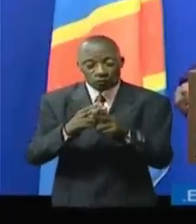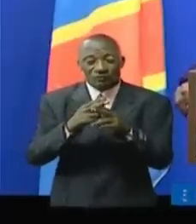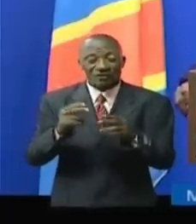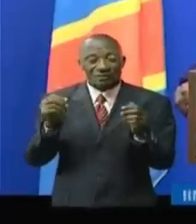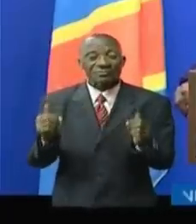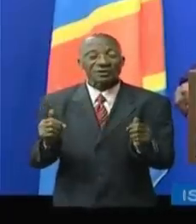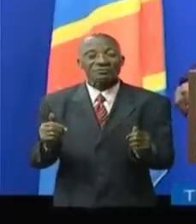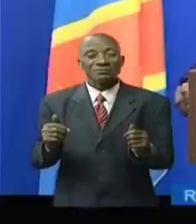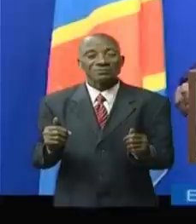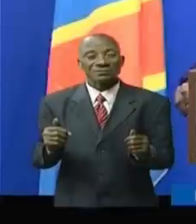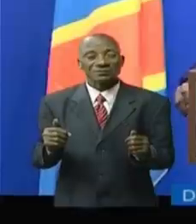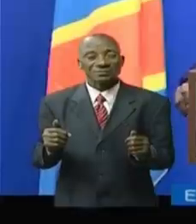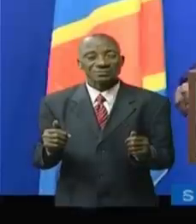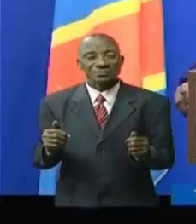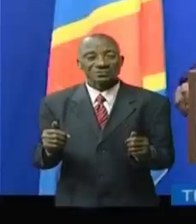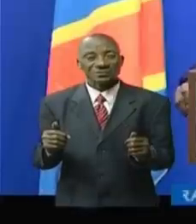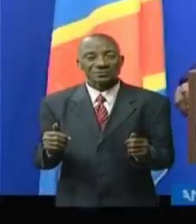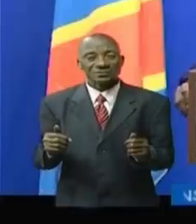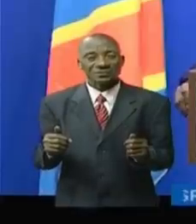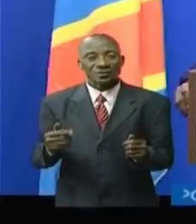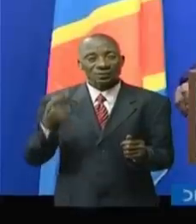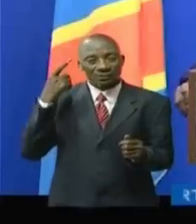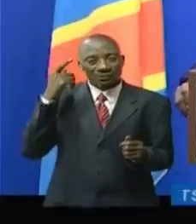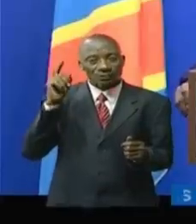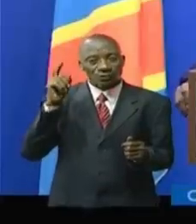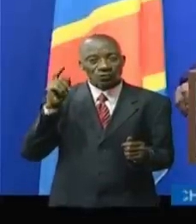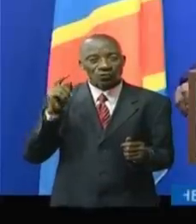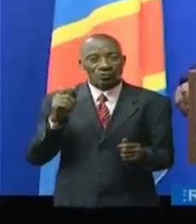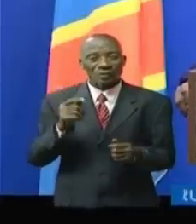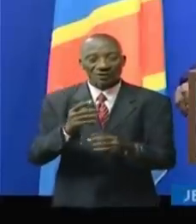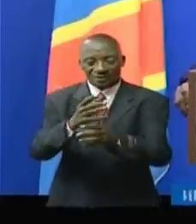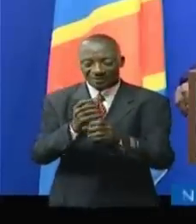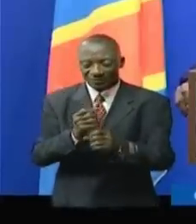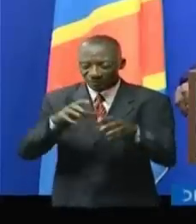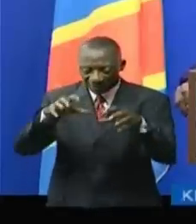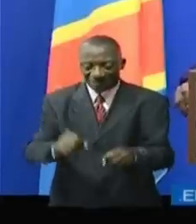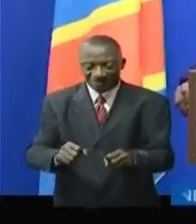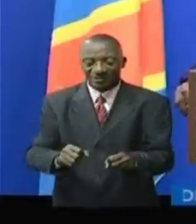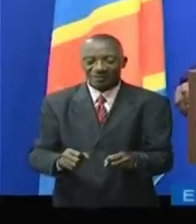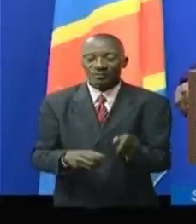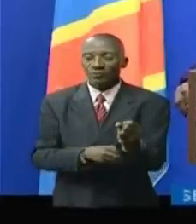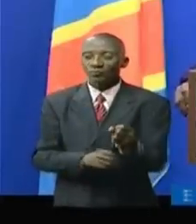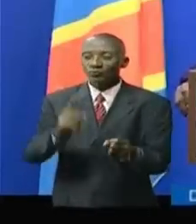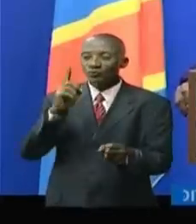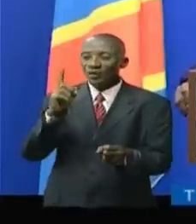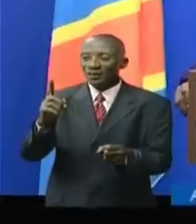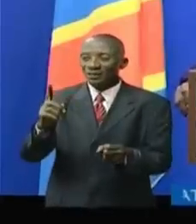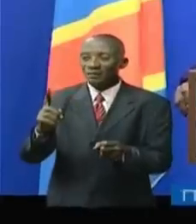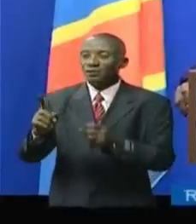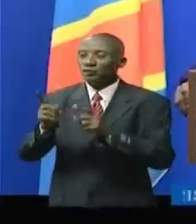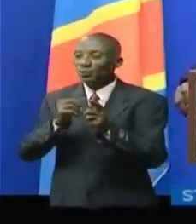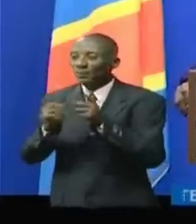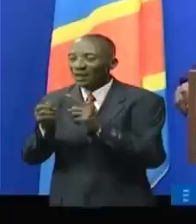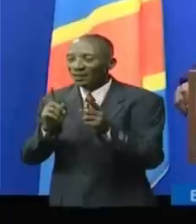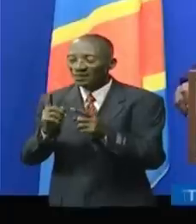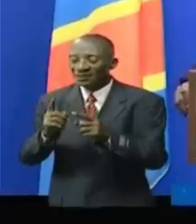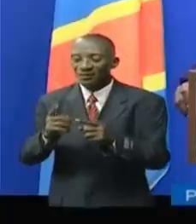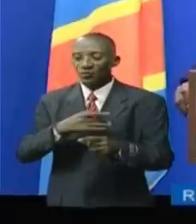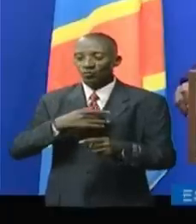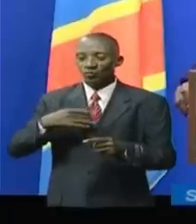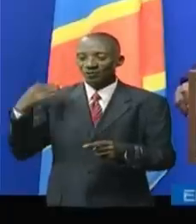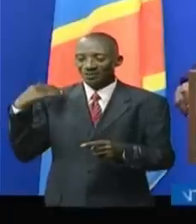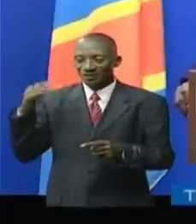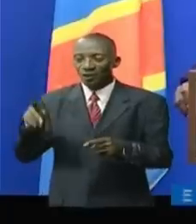les conditions de pouvoir recevoir quiconque sera arrêté par les services de